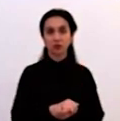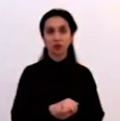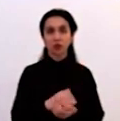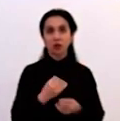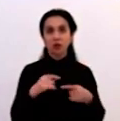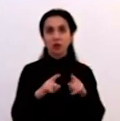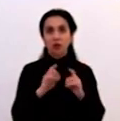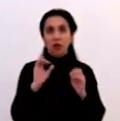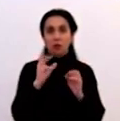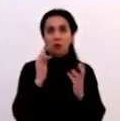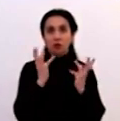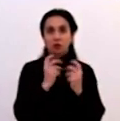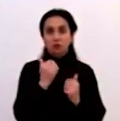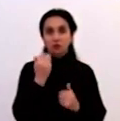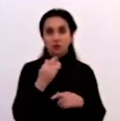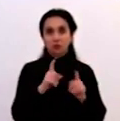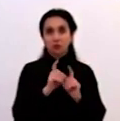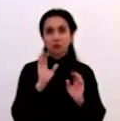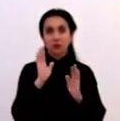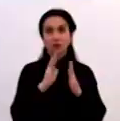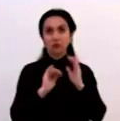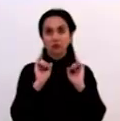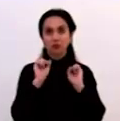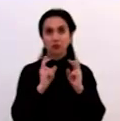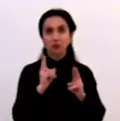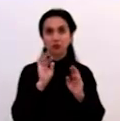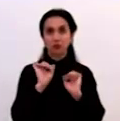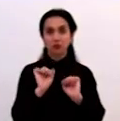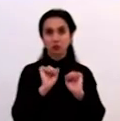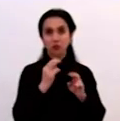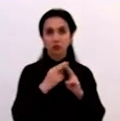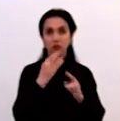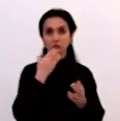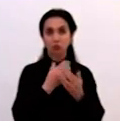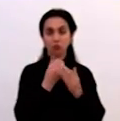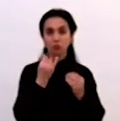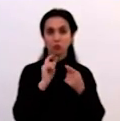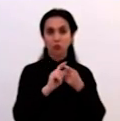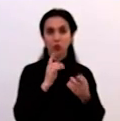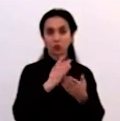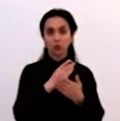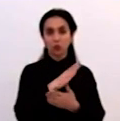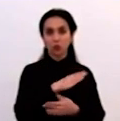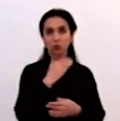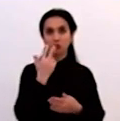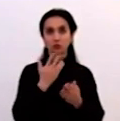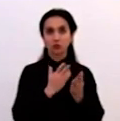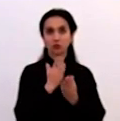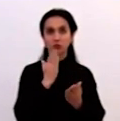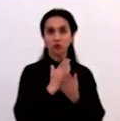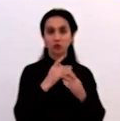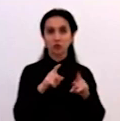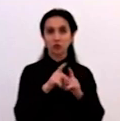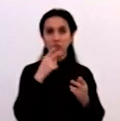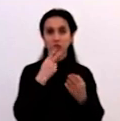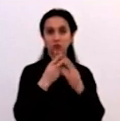Axborotni hisoblash tizimida axborot xavfsizligini ta'minlash nuqtai nazaridan o'zaro bog'liq bo'lgan 3 tashkil etuvchini ham